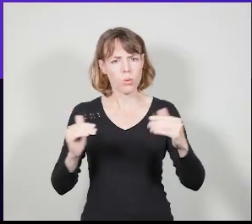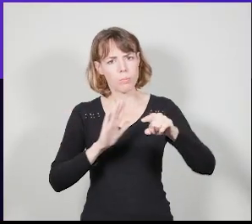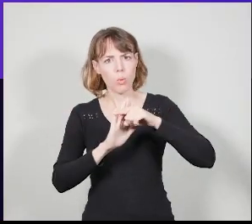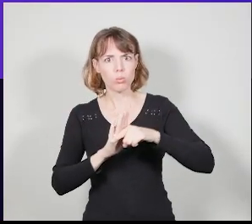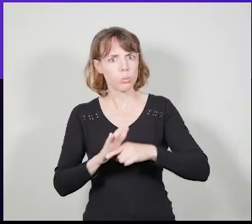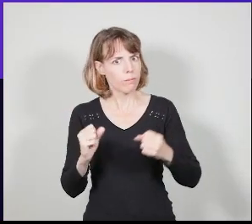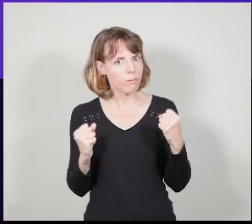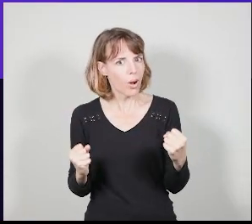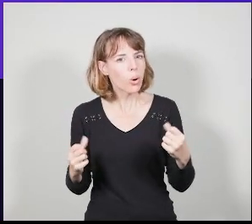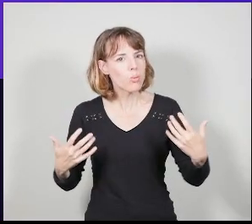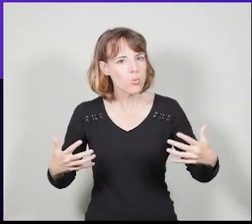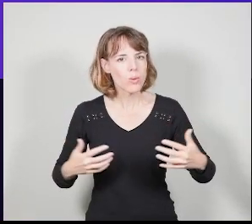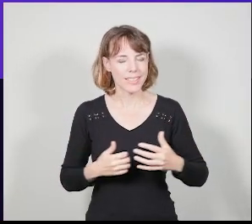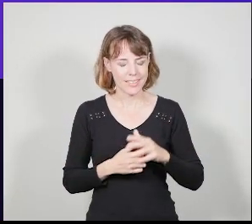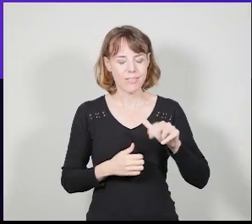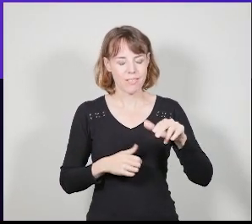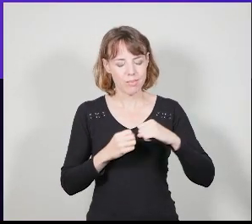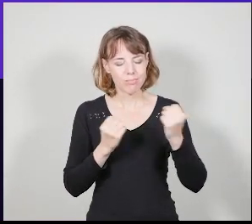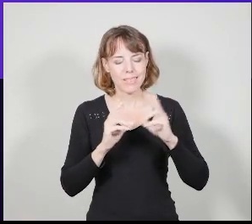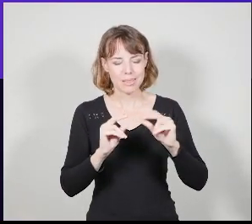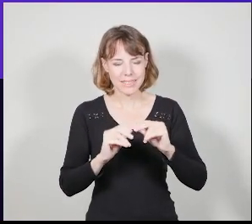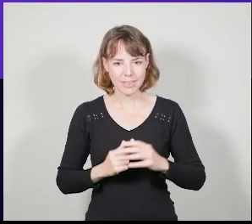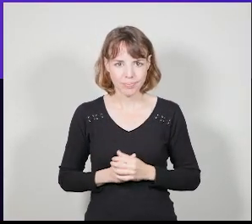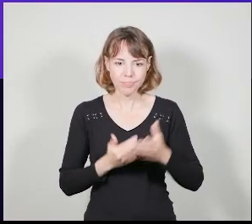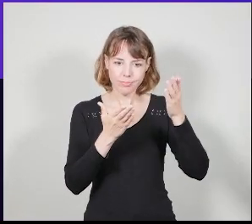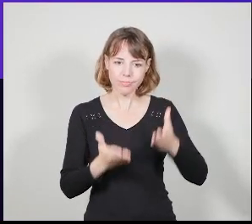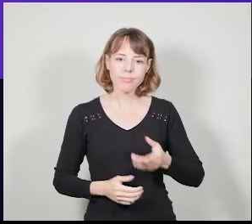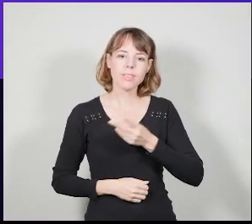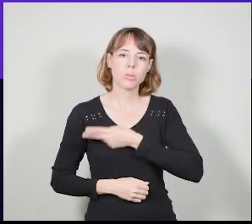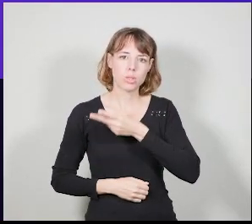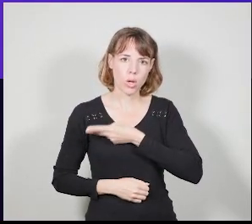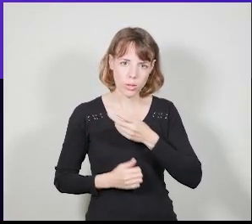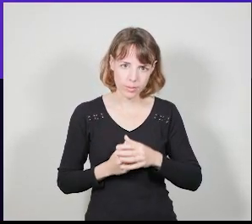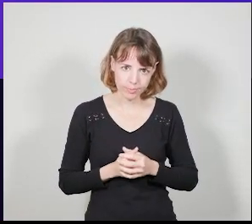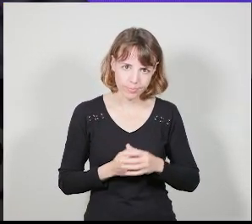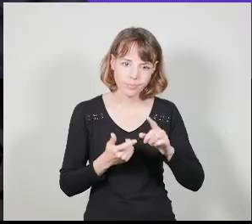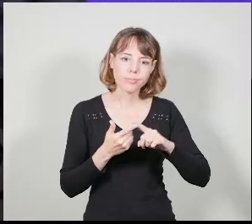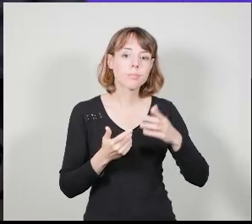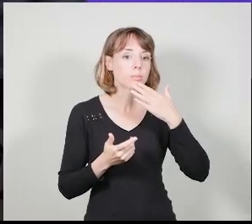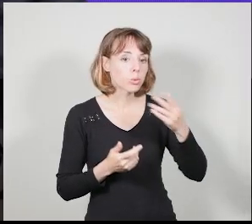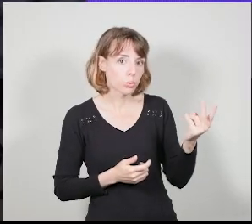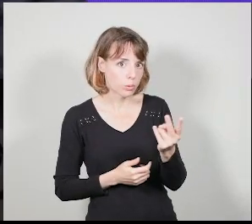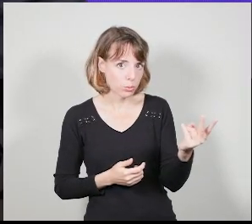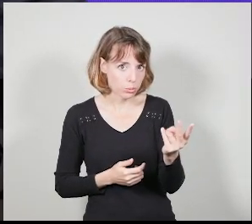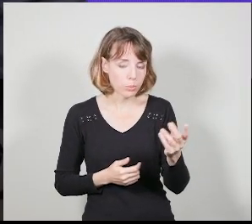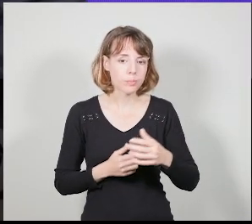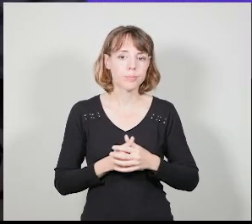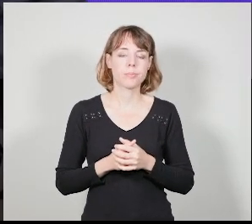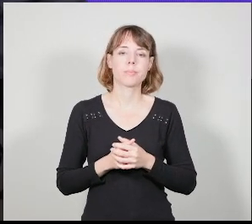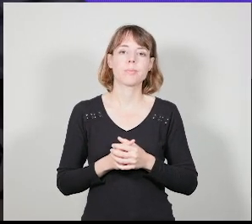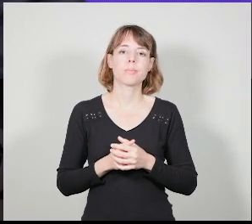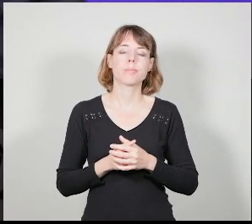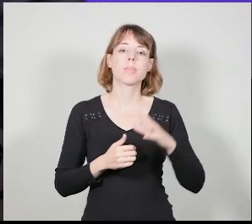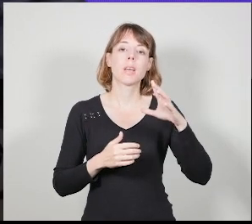On en dira quelques mots. Docteur Julien Emmanuel, bonjour. Et Jean-Baptiste Frossard, bonjour. Vous êtes co-auteur avec Bruno Vincent